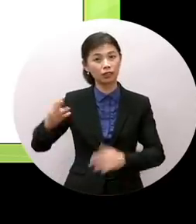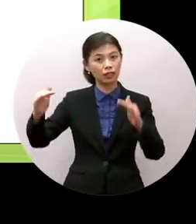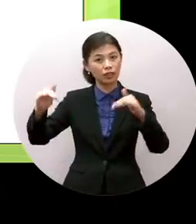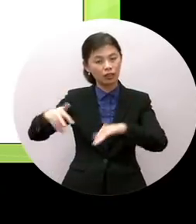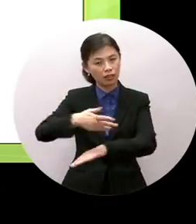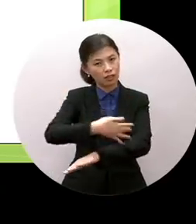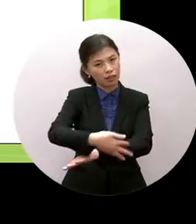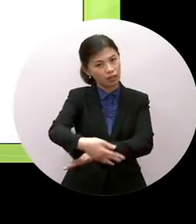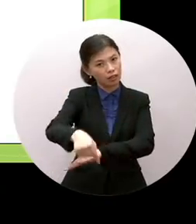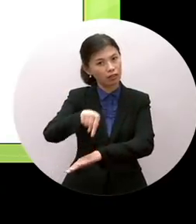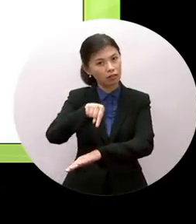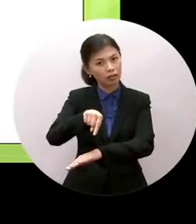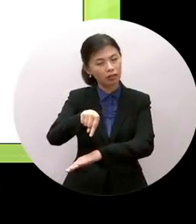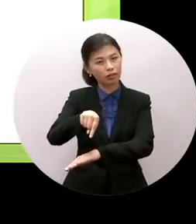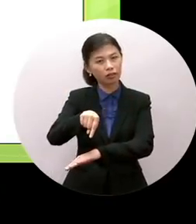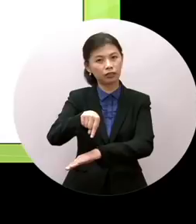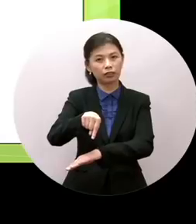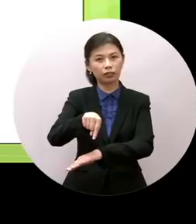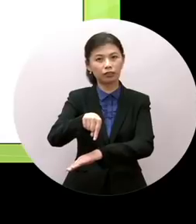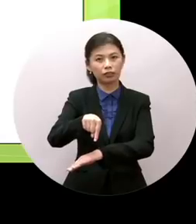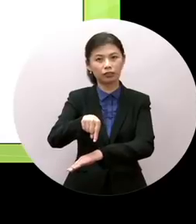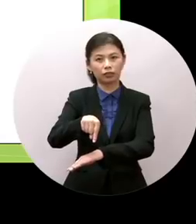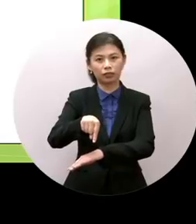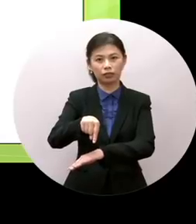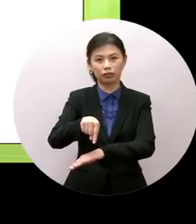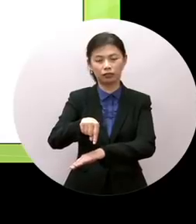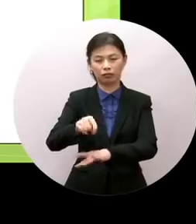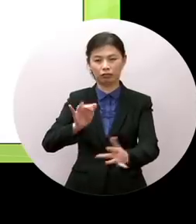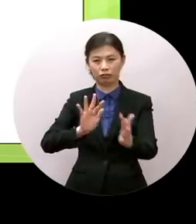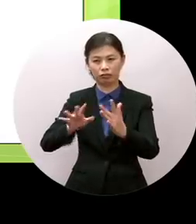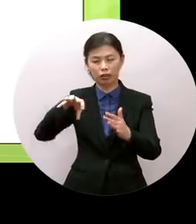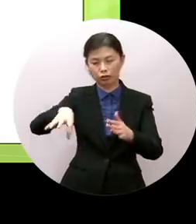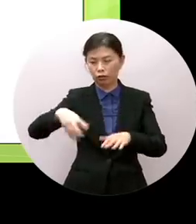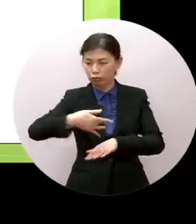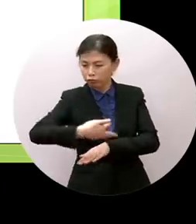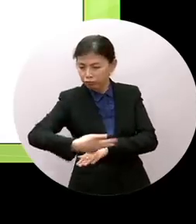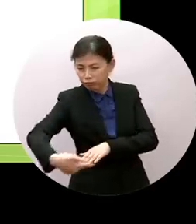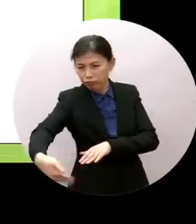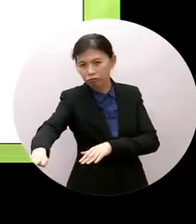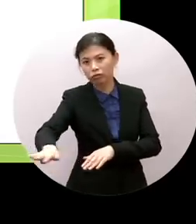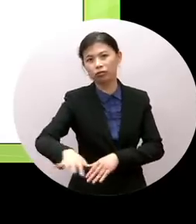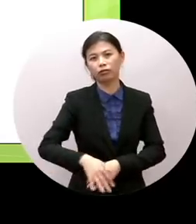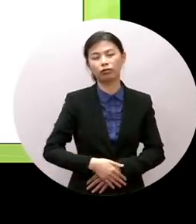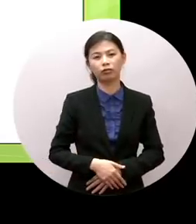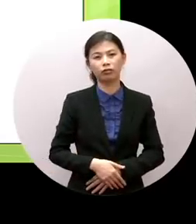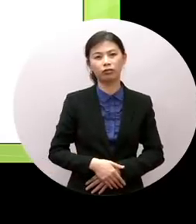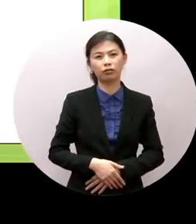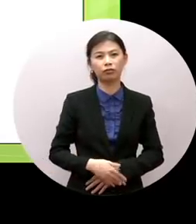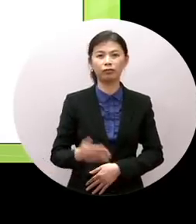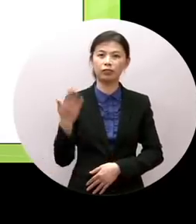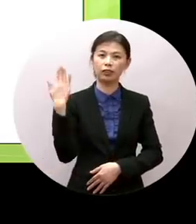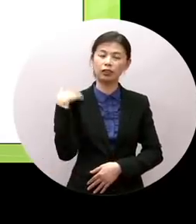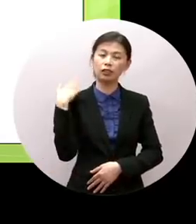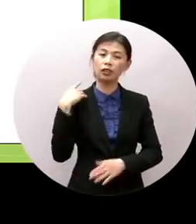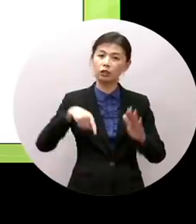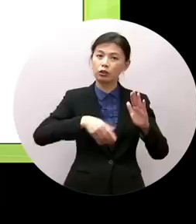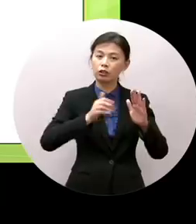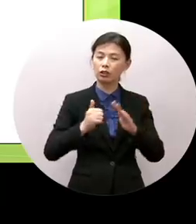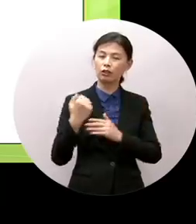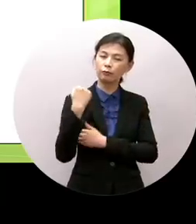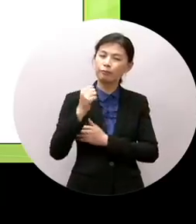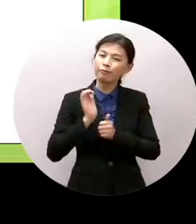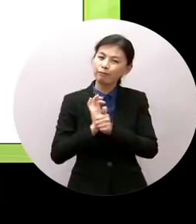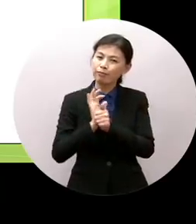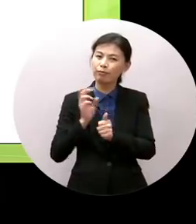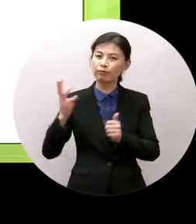河是面临着咱三峡。的市中心三峡的老街，包含咱过去咱的议长推动咱的